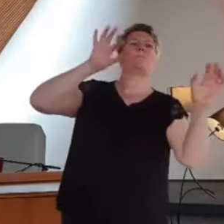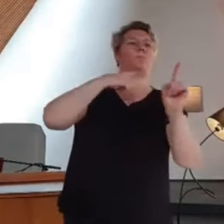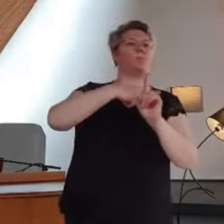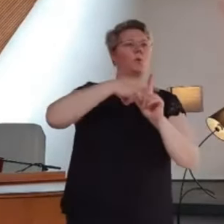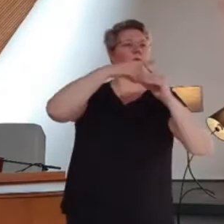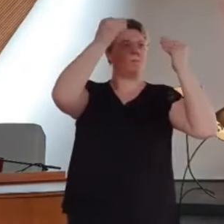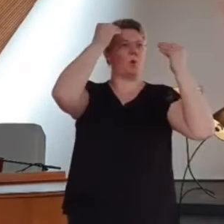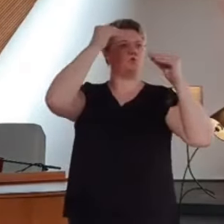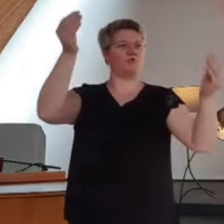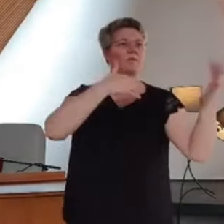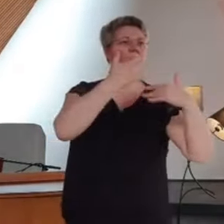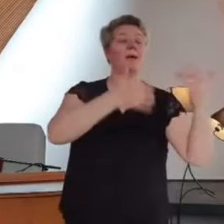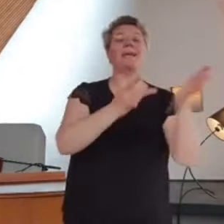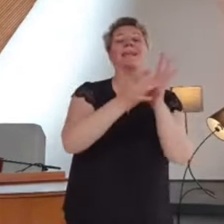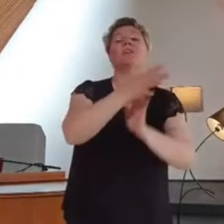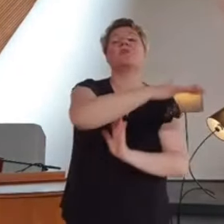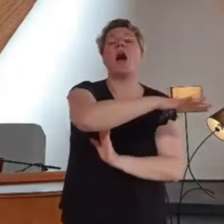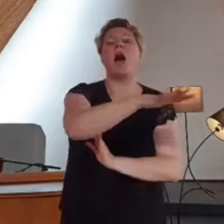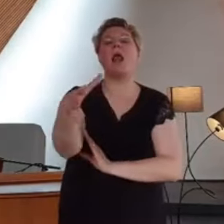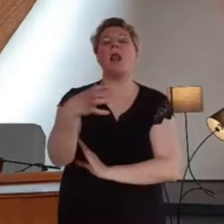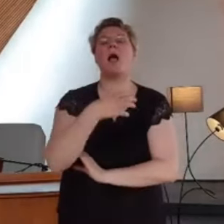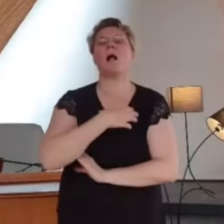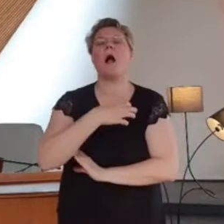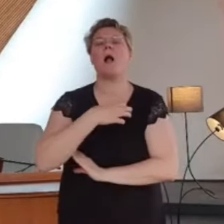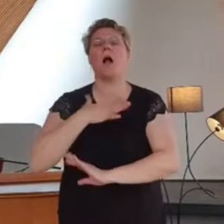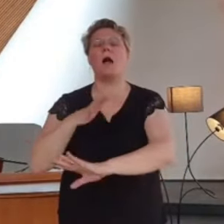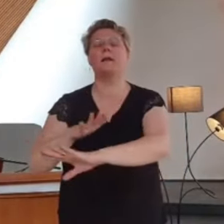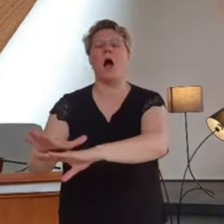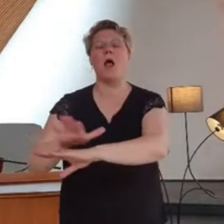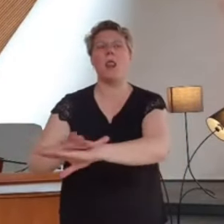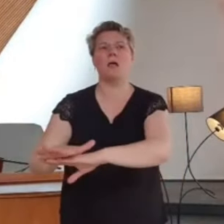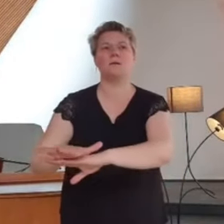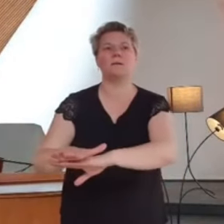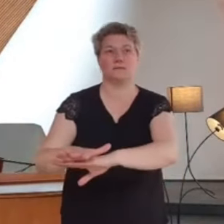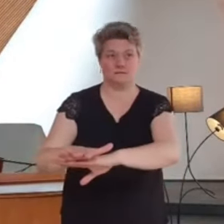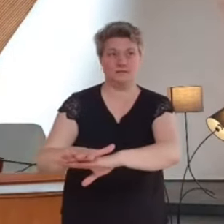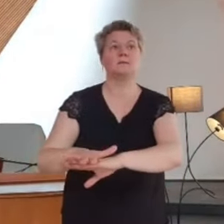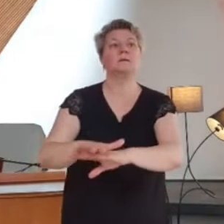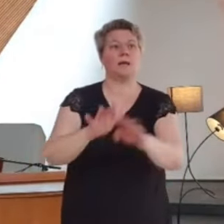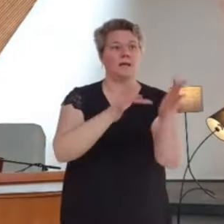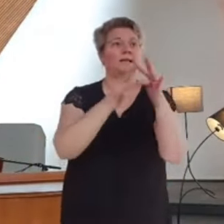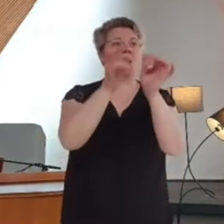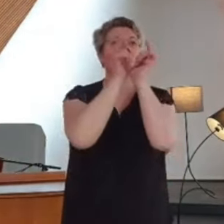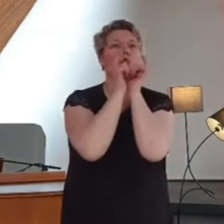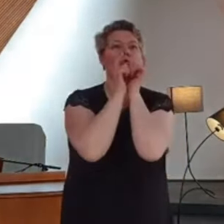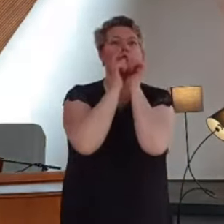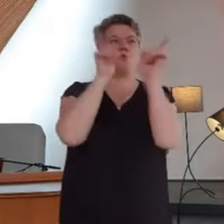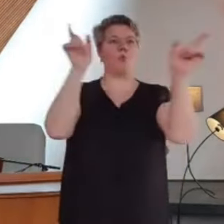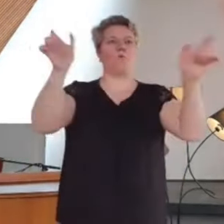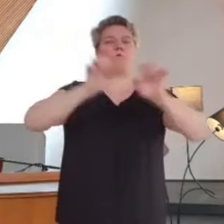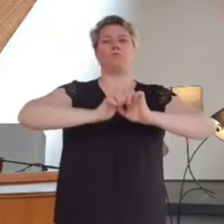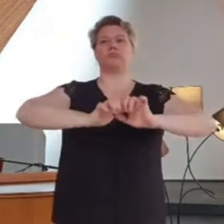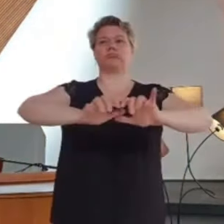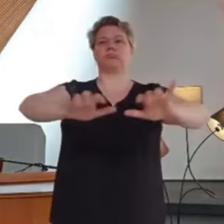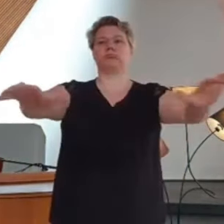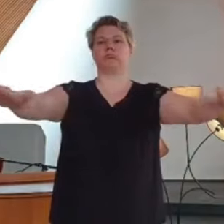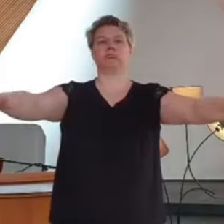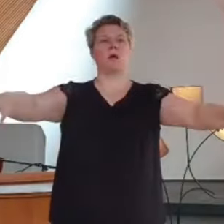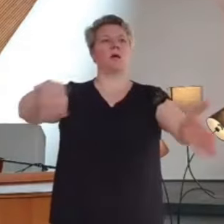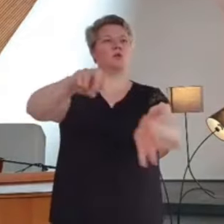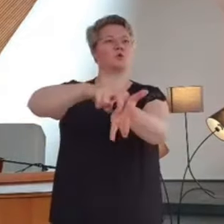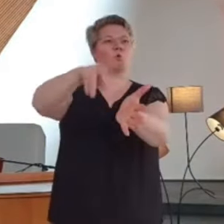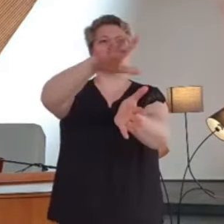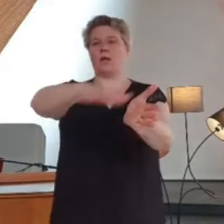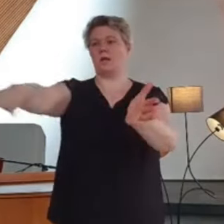Er heilte jede Krankheit und jedes Leiden im Volk. Sein Ruf verbreitete sich in ganz Syrien. Und